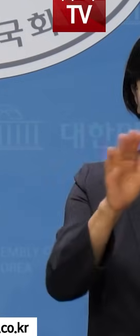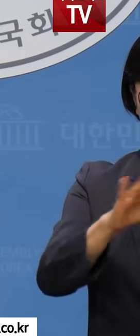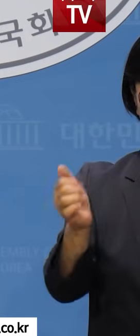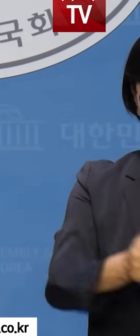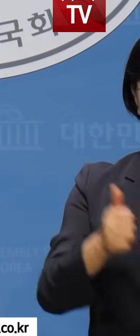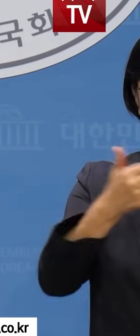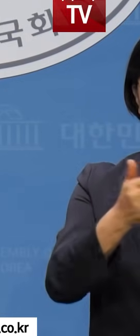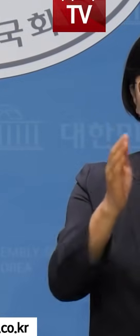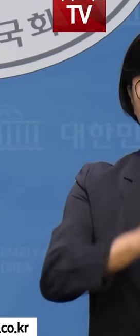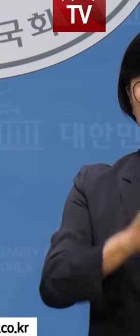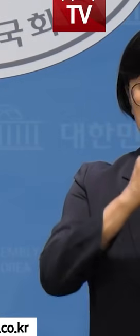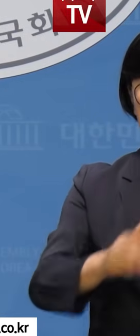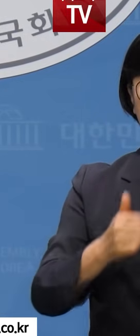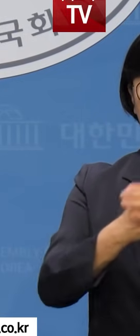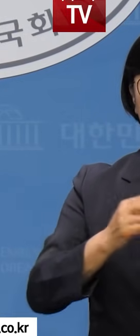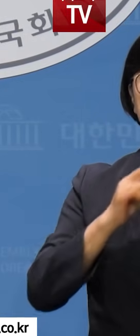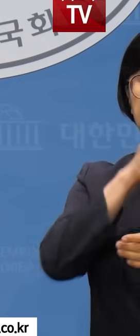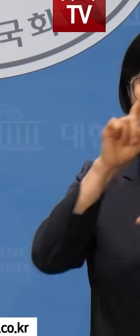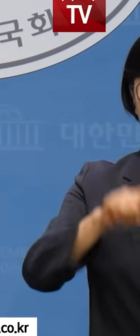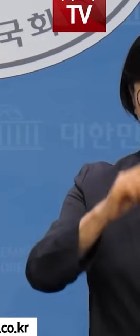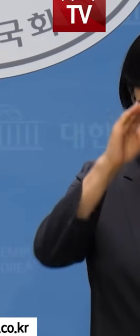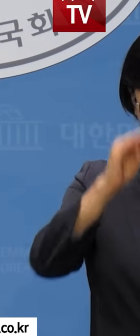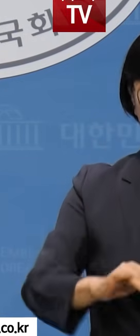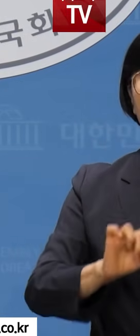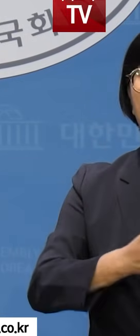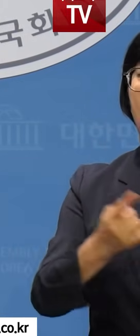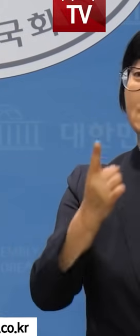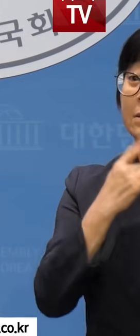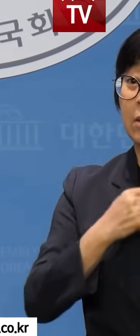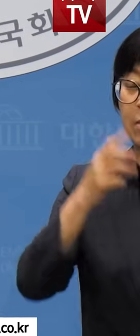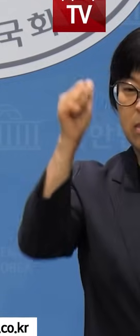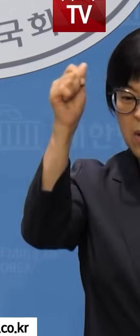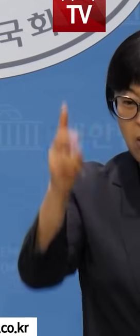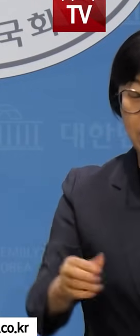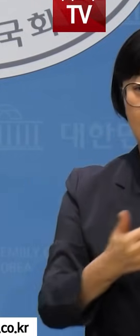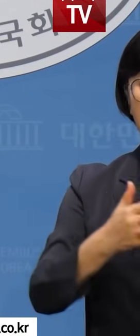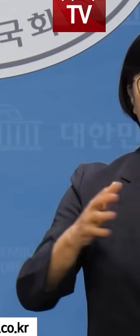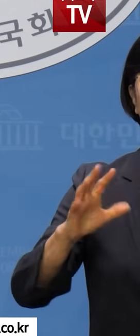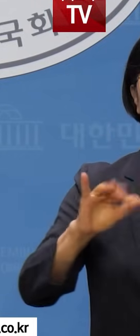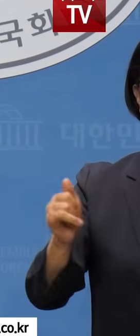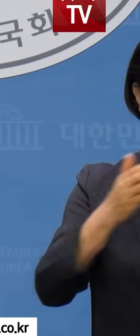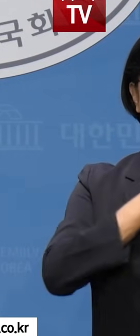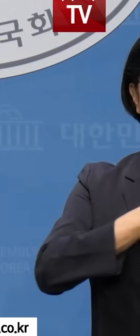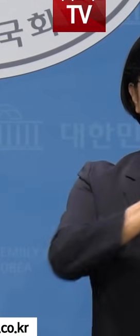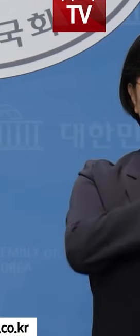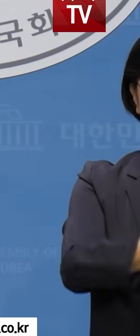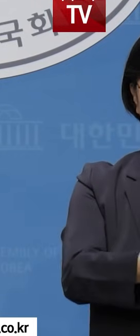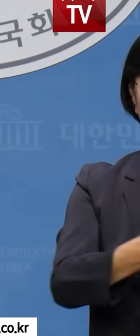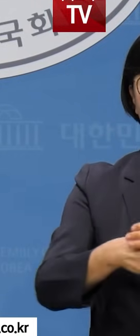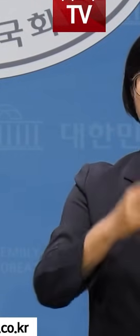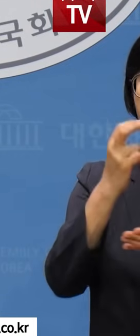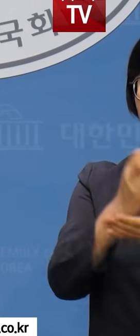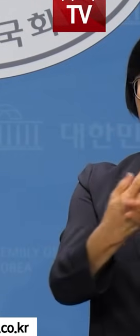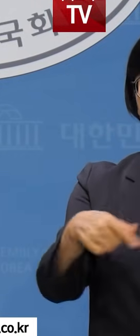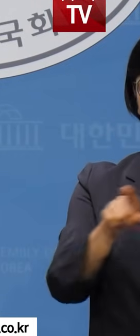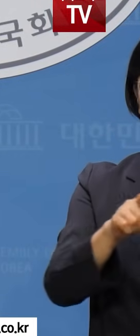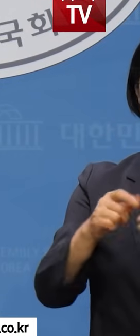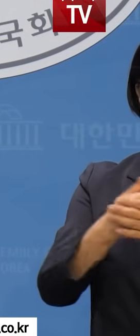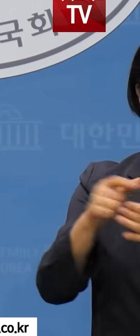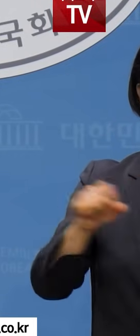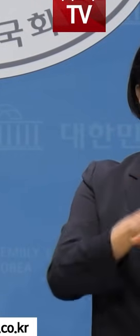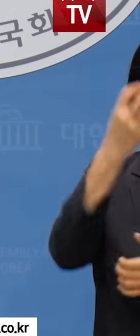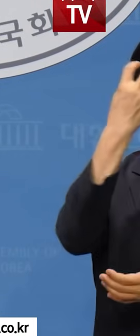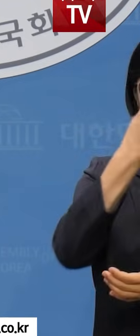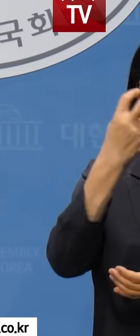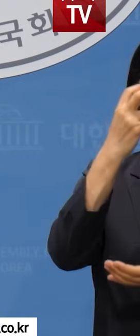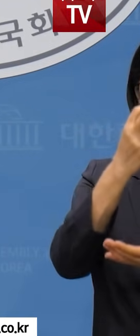스스로 공공연하게 피의 사실을 공표해 놓고 국민의 알 권리와 공정한 법 적용을 위해서 김건희 특검법을